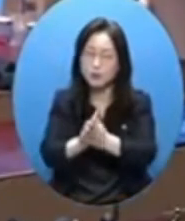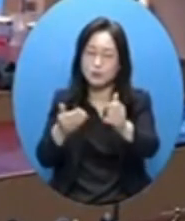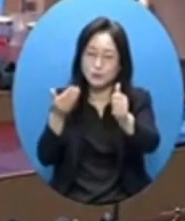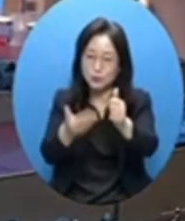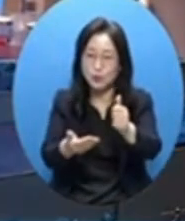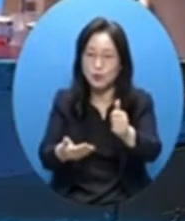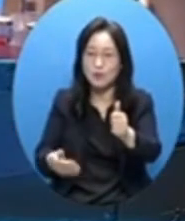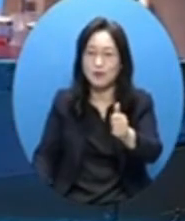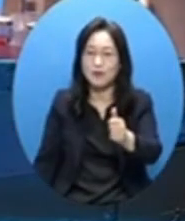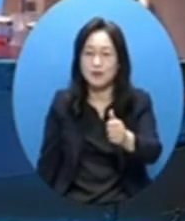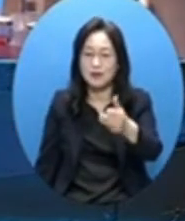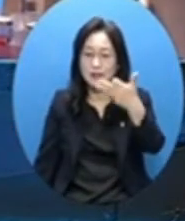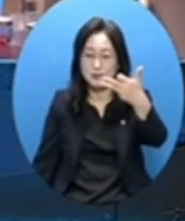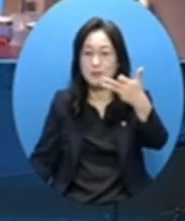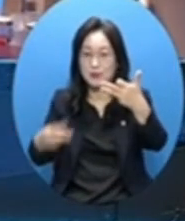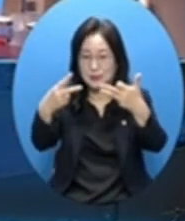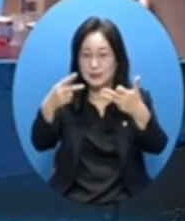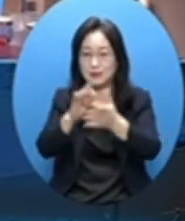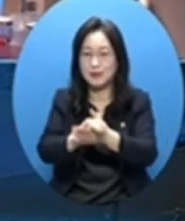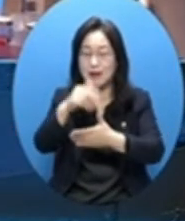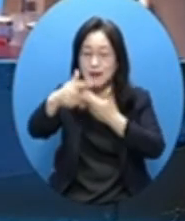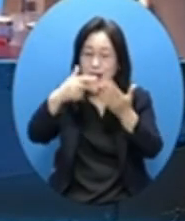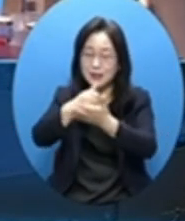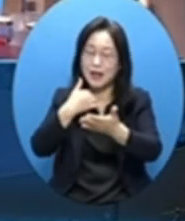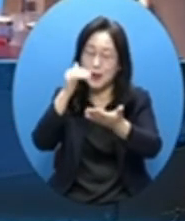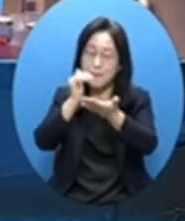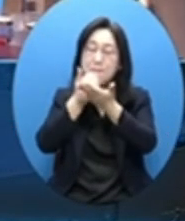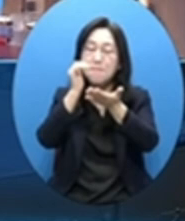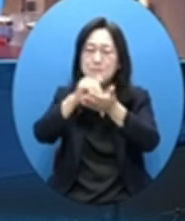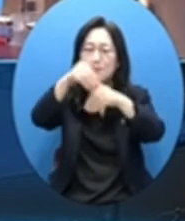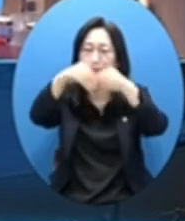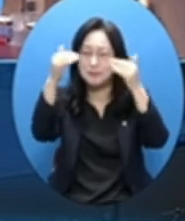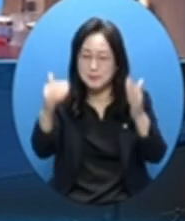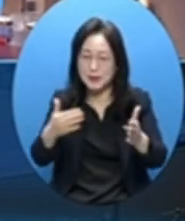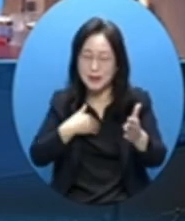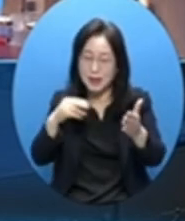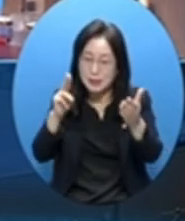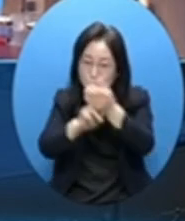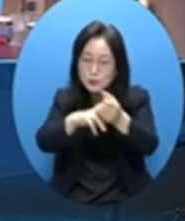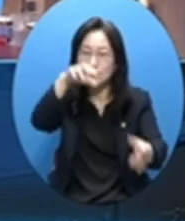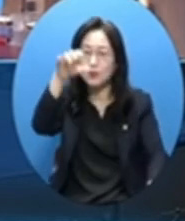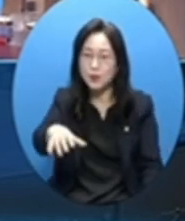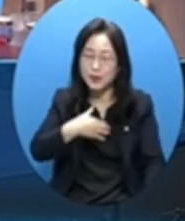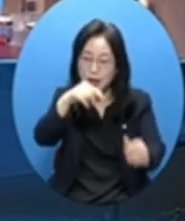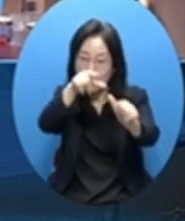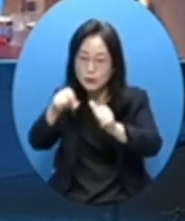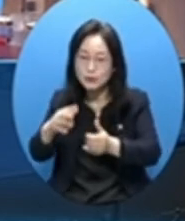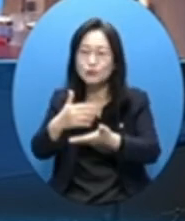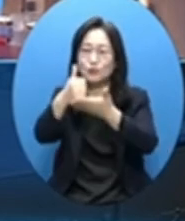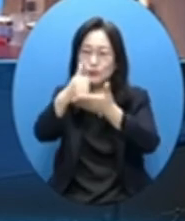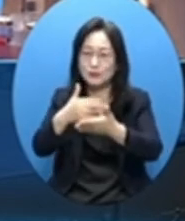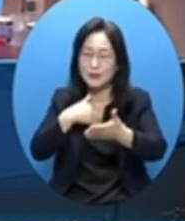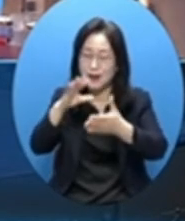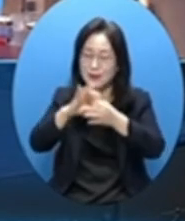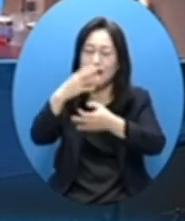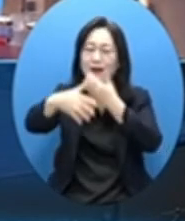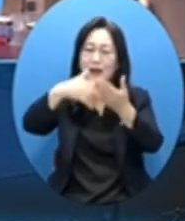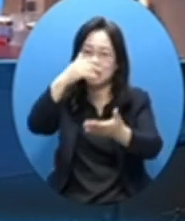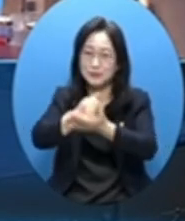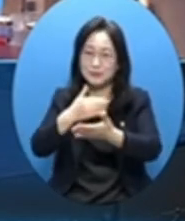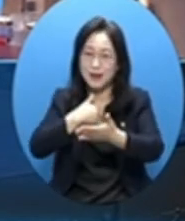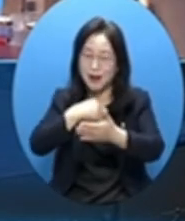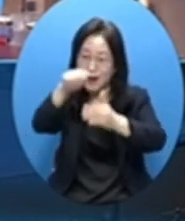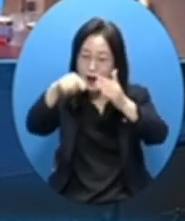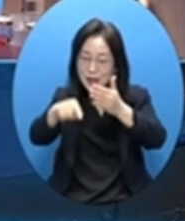18절 2절입니다 여인은 나의 반석이시여 나의 요새시요 나를 건지 신이시요 나의 하나님이시여 내가